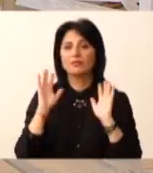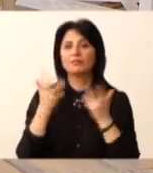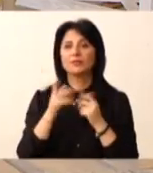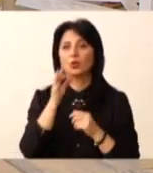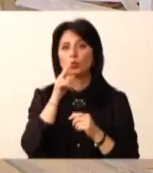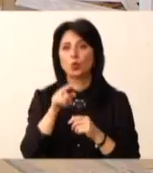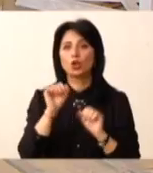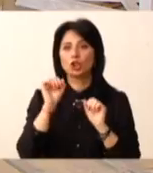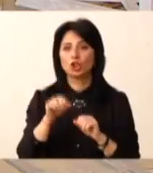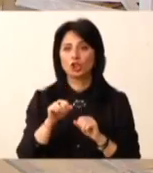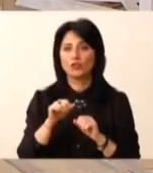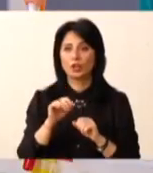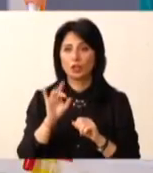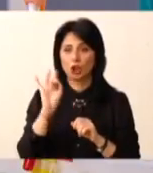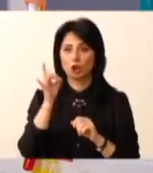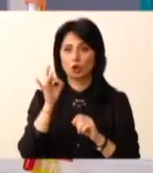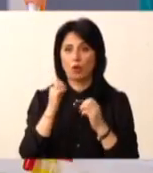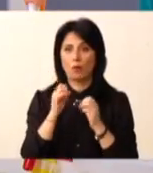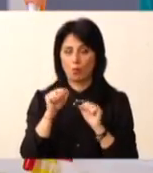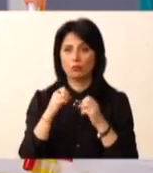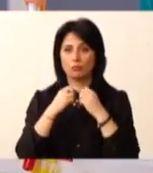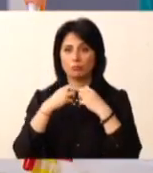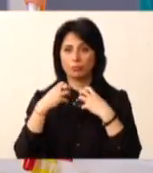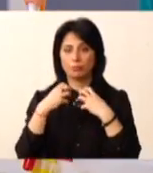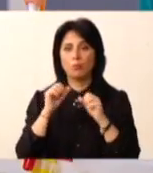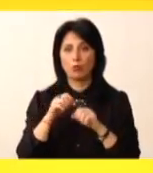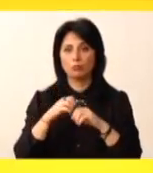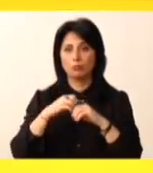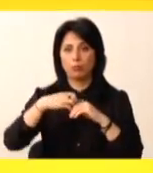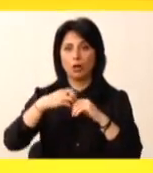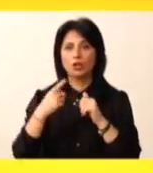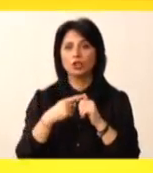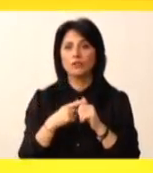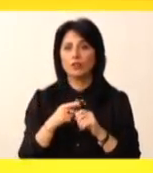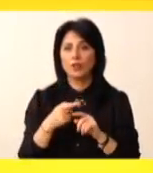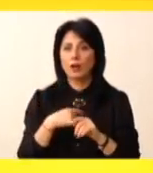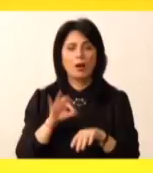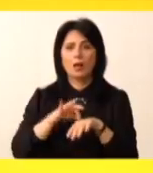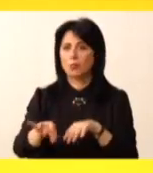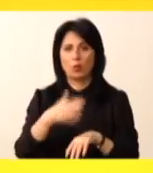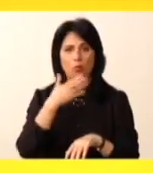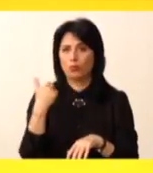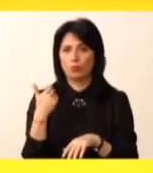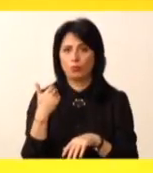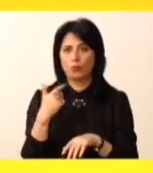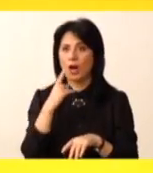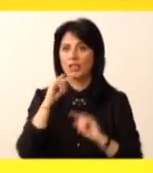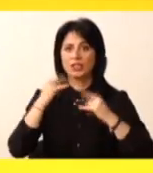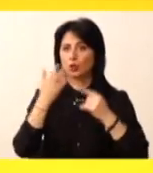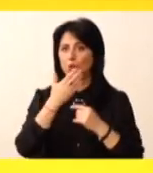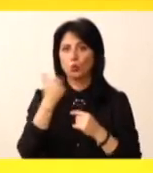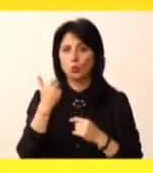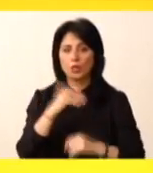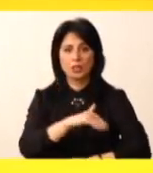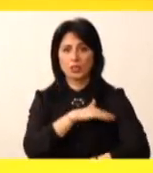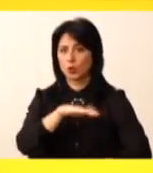თიროიდიტის დროს შეიძლება ზომაში გადიდეს ფარისებრი ჯირკვალი. მიუხედავად იმისა, რომ არ გვქვთ კივა, არ არის გაწითლებული,